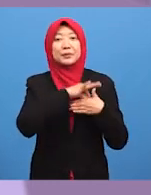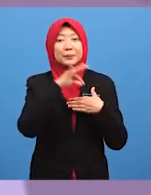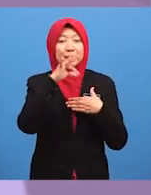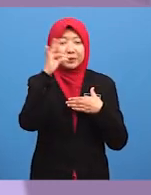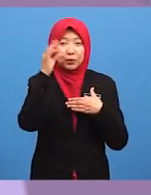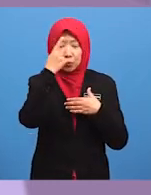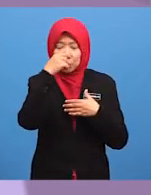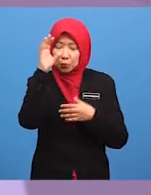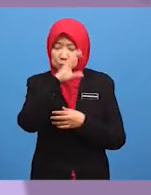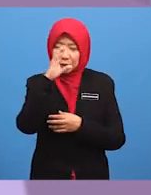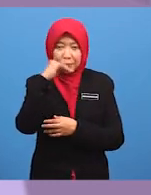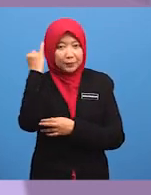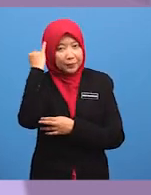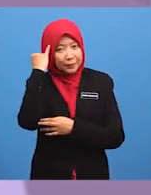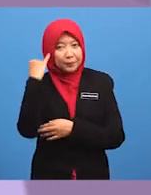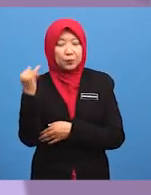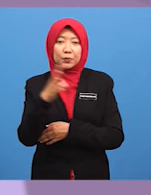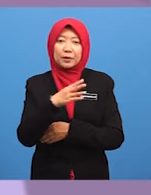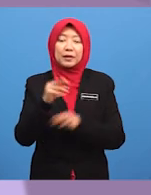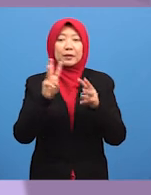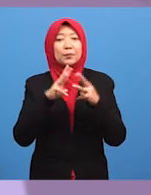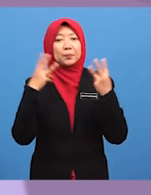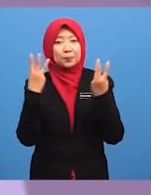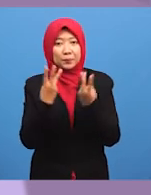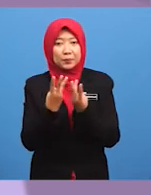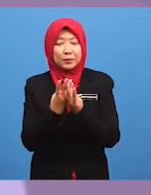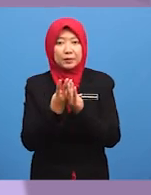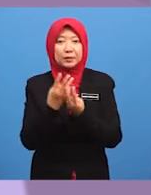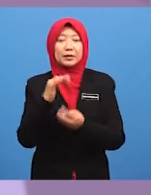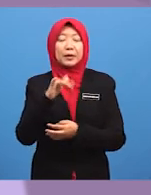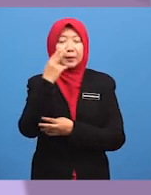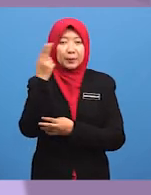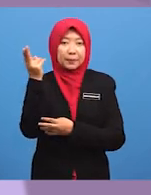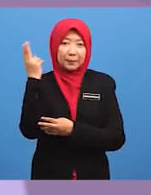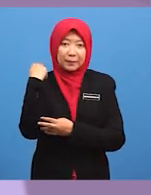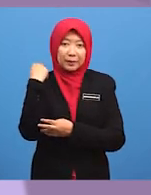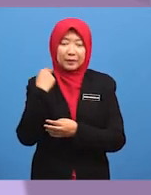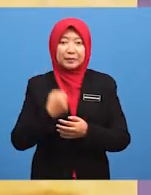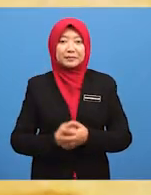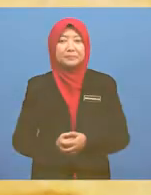bersemangat menoroka ilmu dan menjadi warga negara yang hebat.